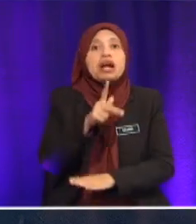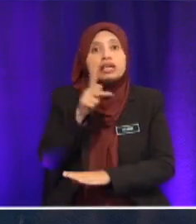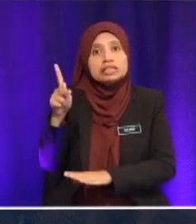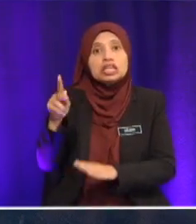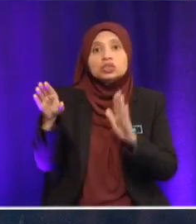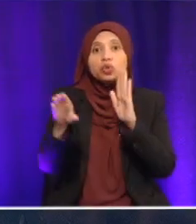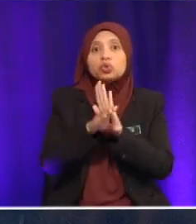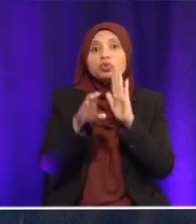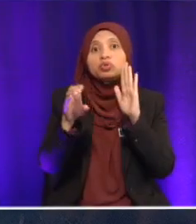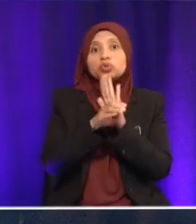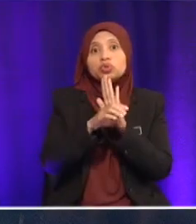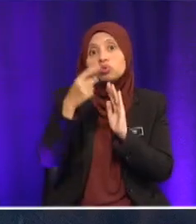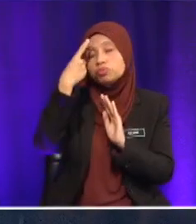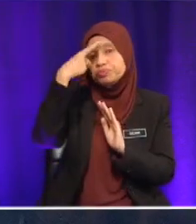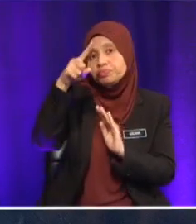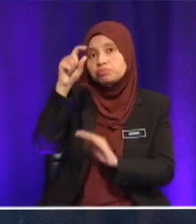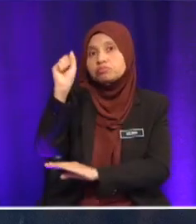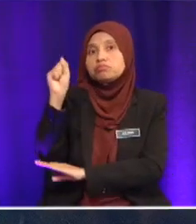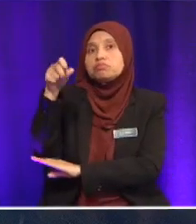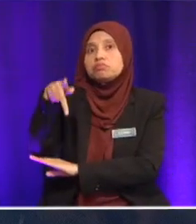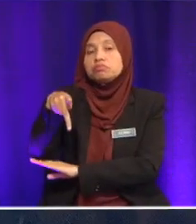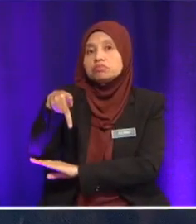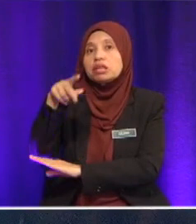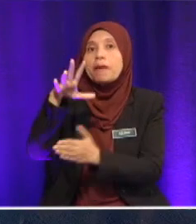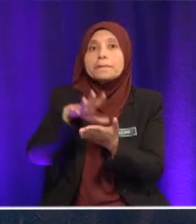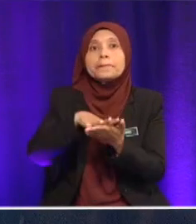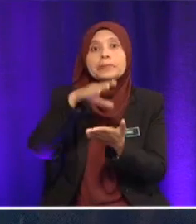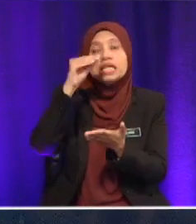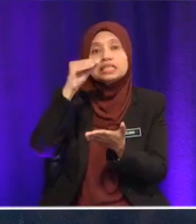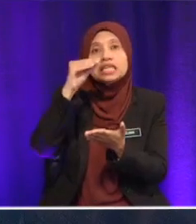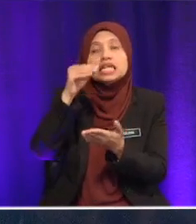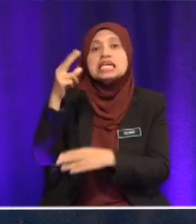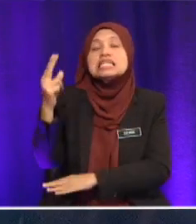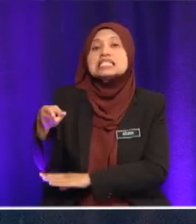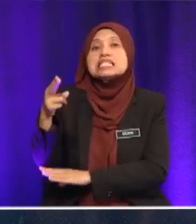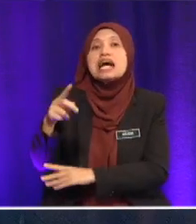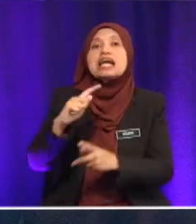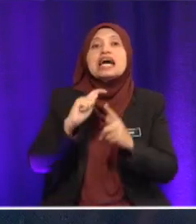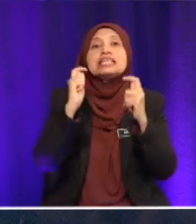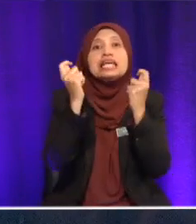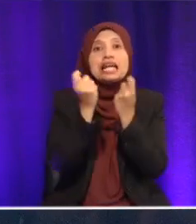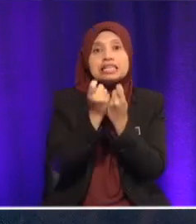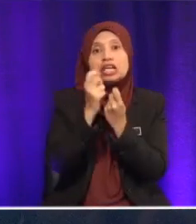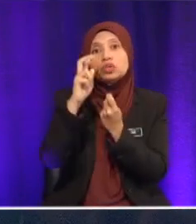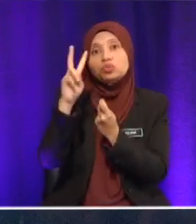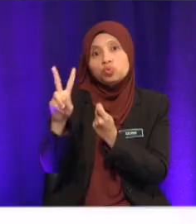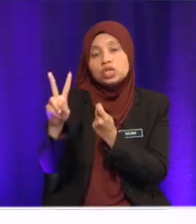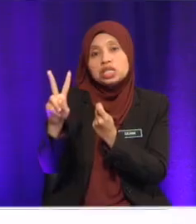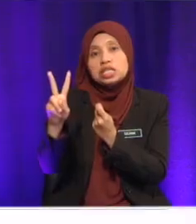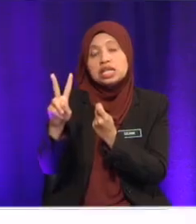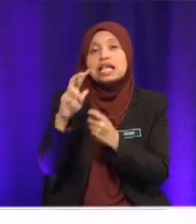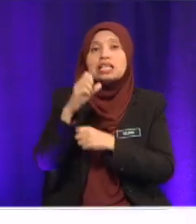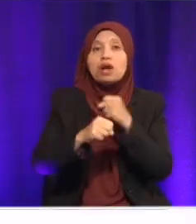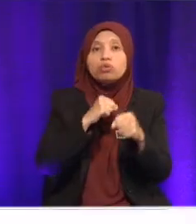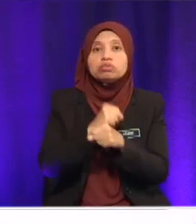contoh-contoh untuk pendek prestasi mata pelajaran secara satu dan juga menceritakan